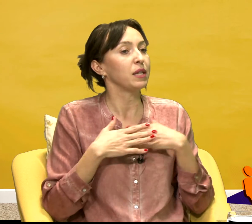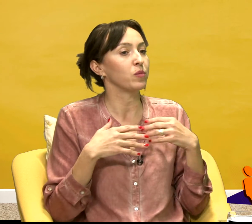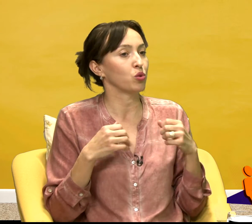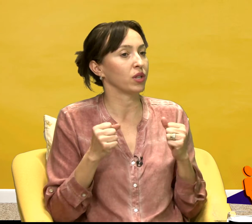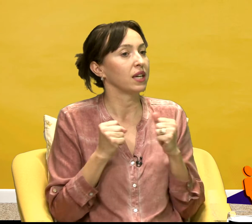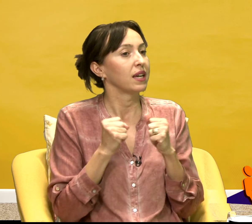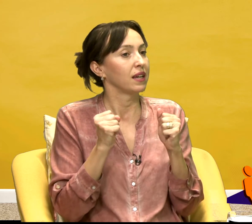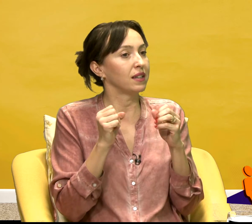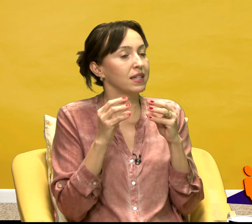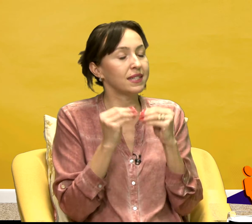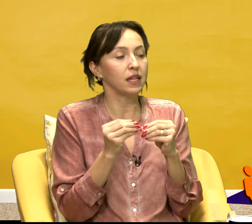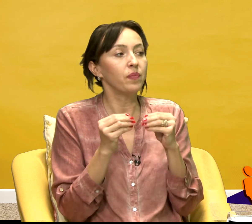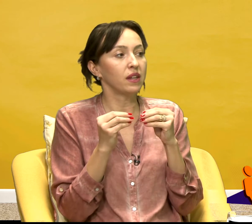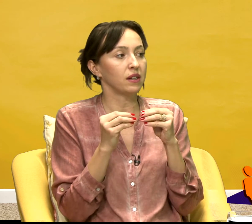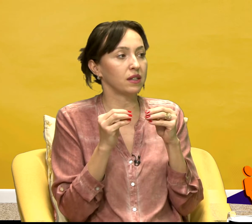alte simțuri.